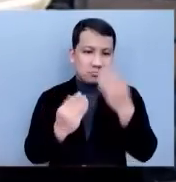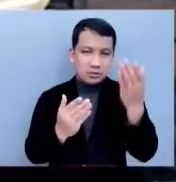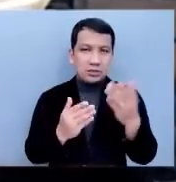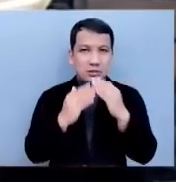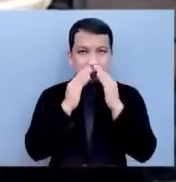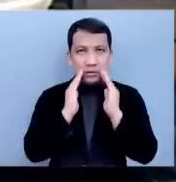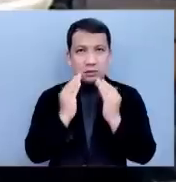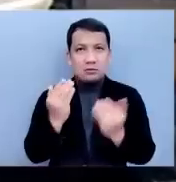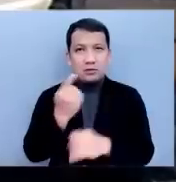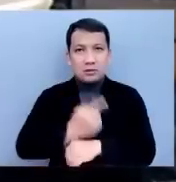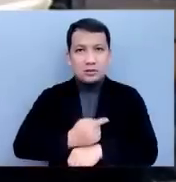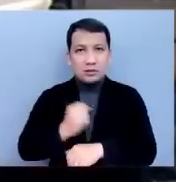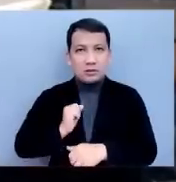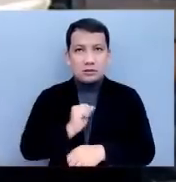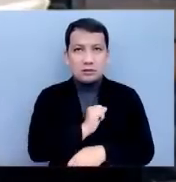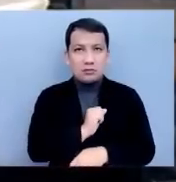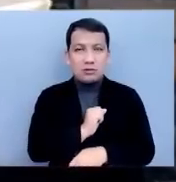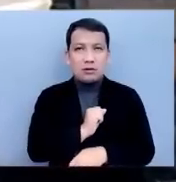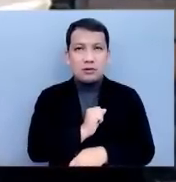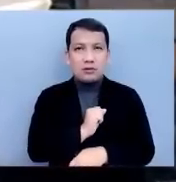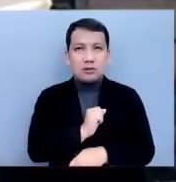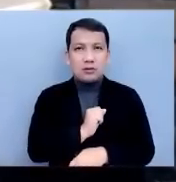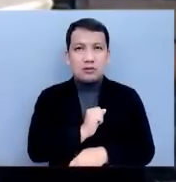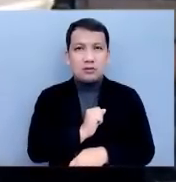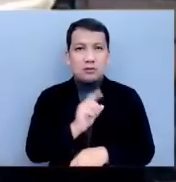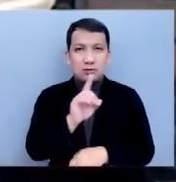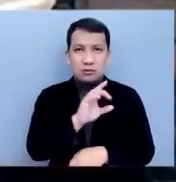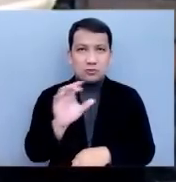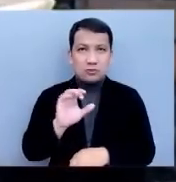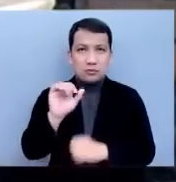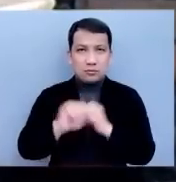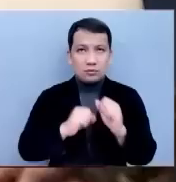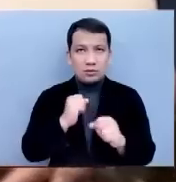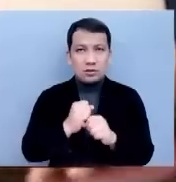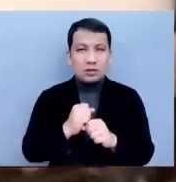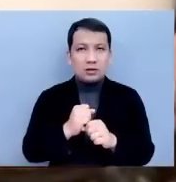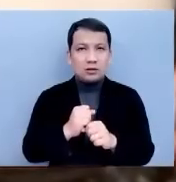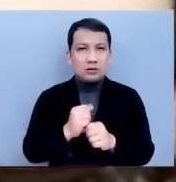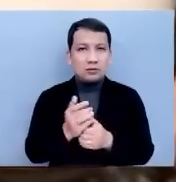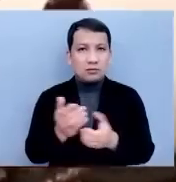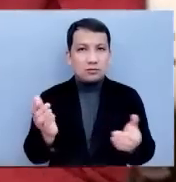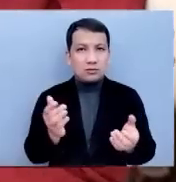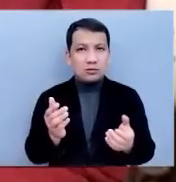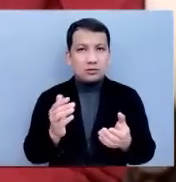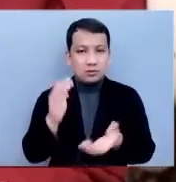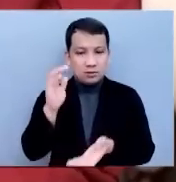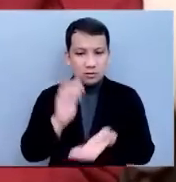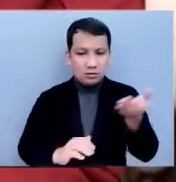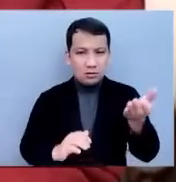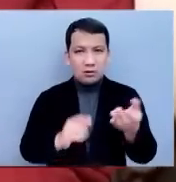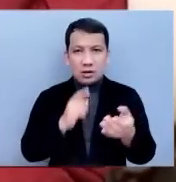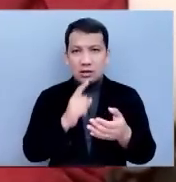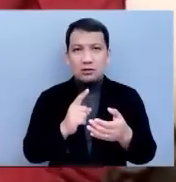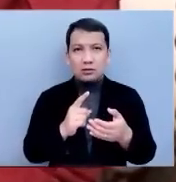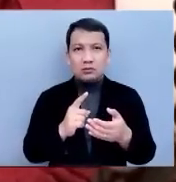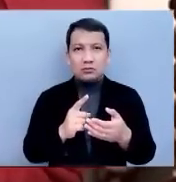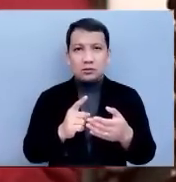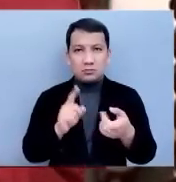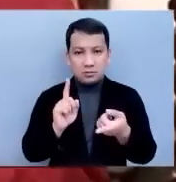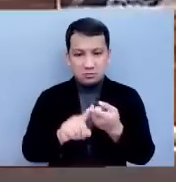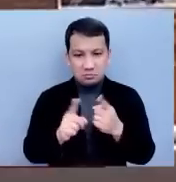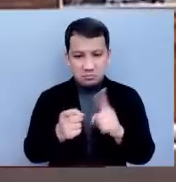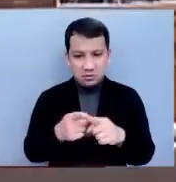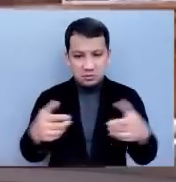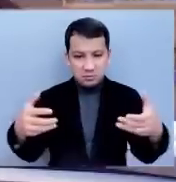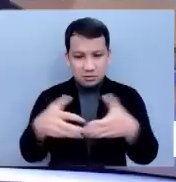daw para sa Senado, sa isang na may 100 years old na, sabi niya ha, na na-reduce na lang daw sa isang pagiging barkadahan para lang